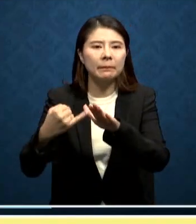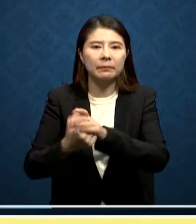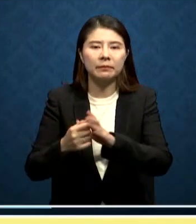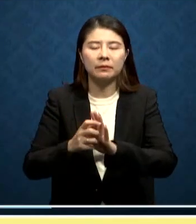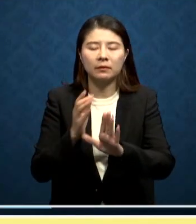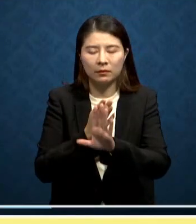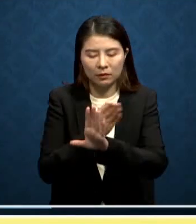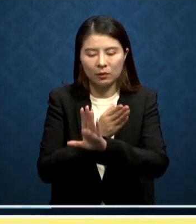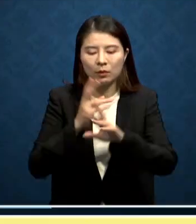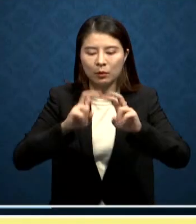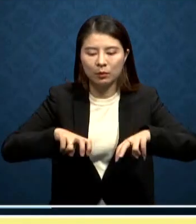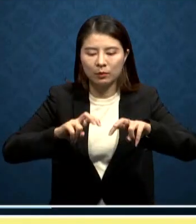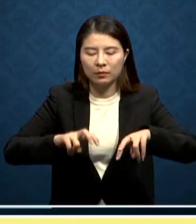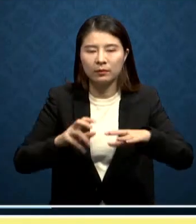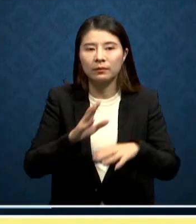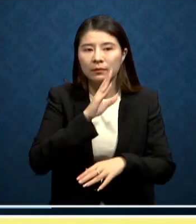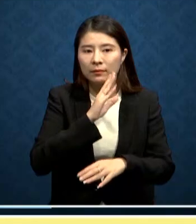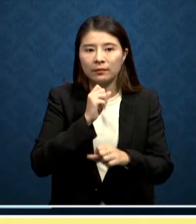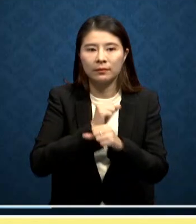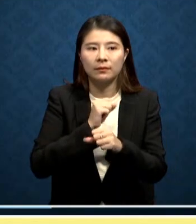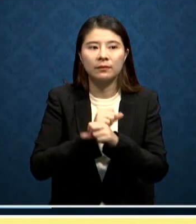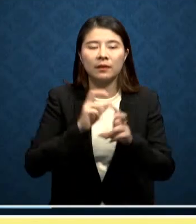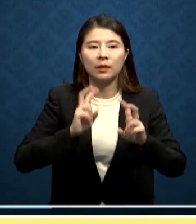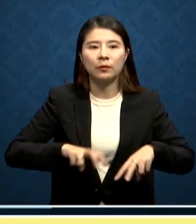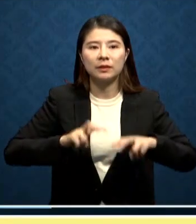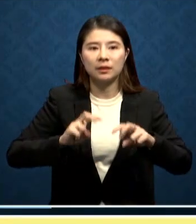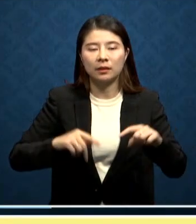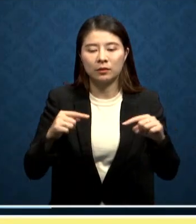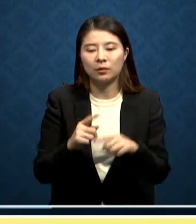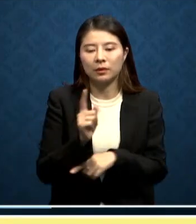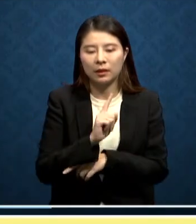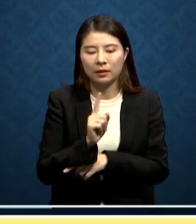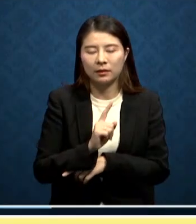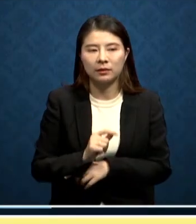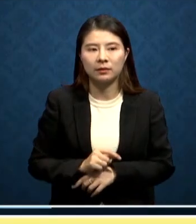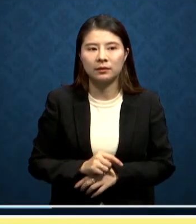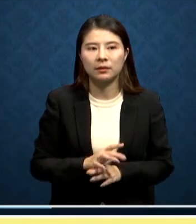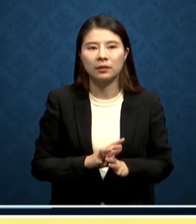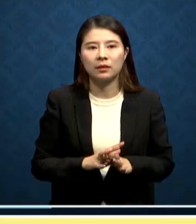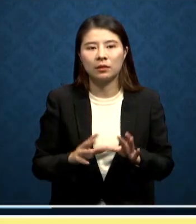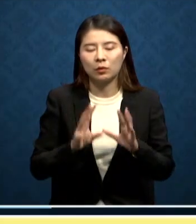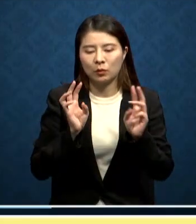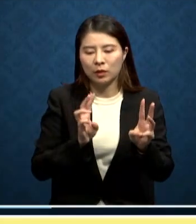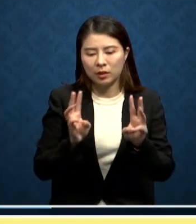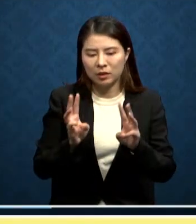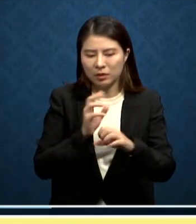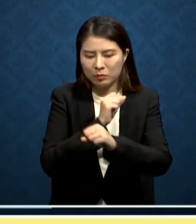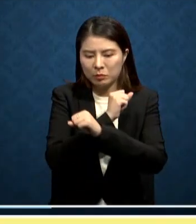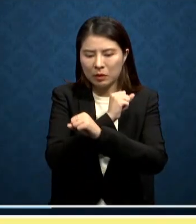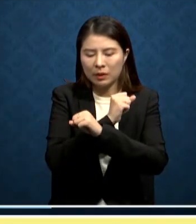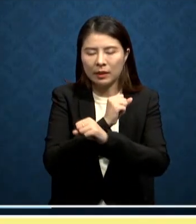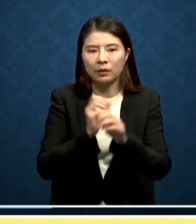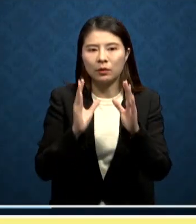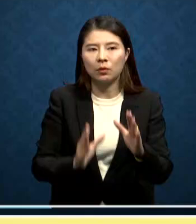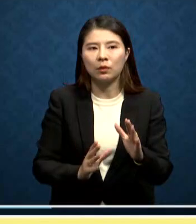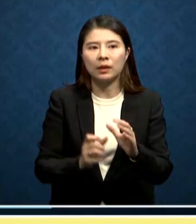ยกตัวอย่างเช่นว่าท่านวิจัยในเรื่องของเอ่อการตรวจนะมาตรการควบคุมนะท่านอาจจะ